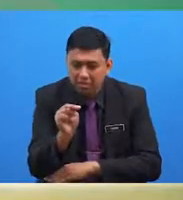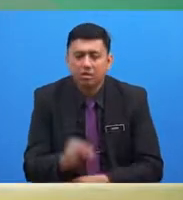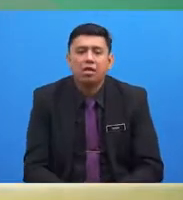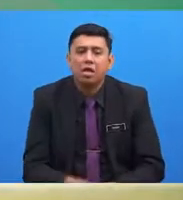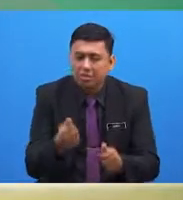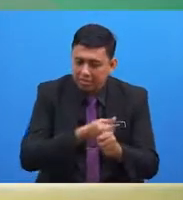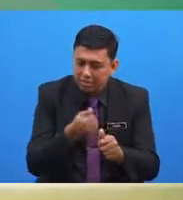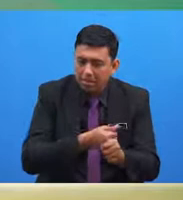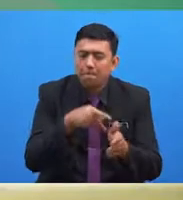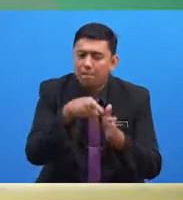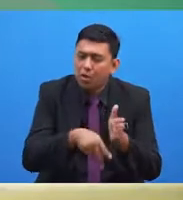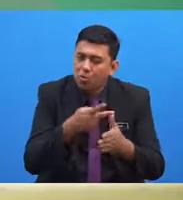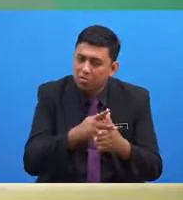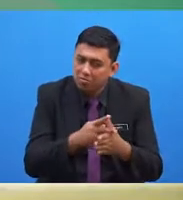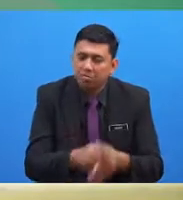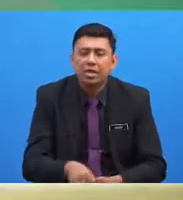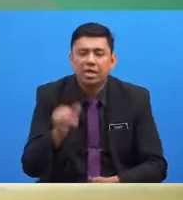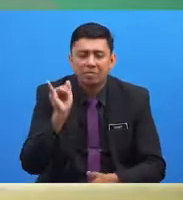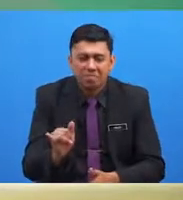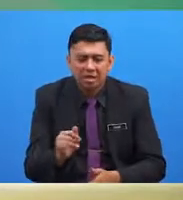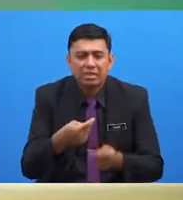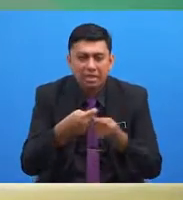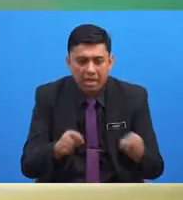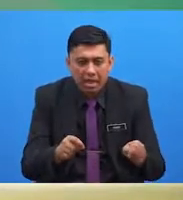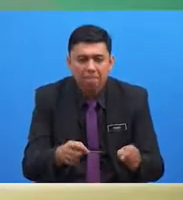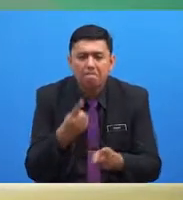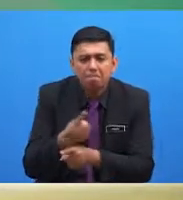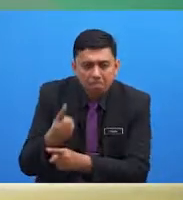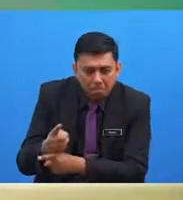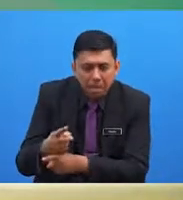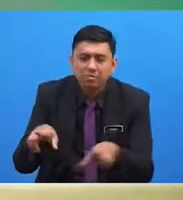perkongsi memainkan peranan seperti yang telah dipersetujui bersama.